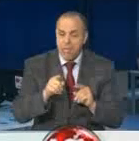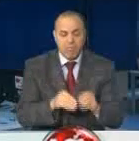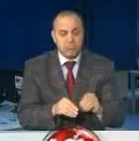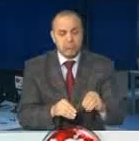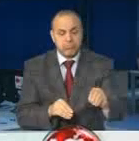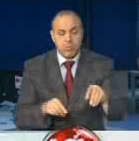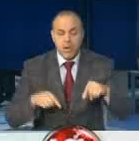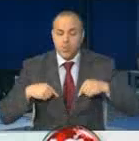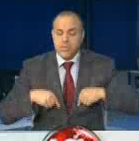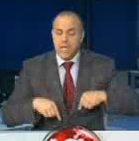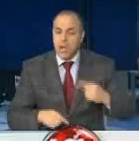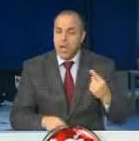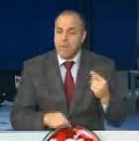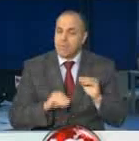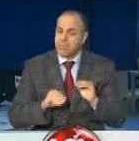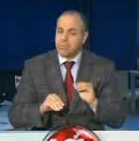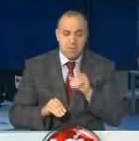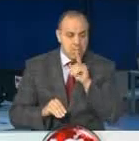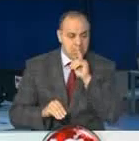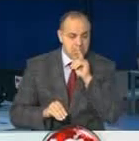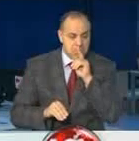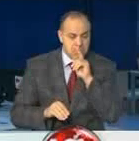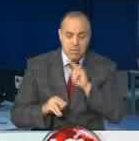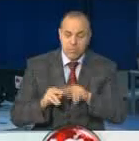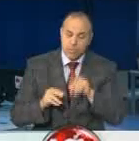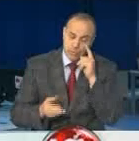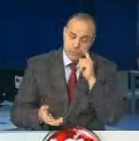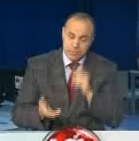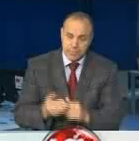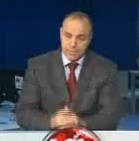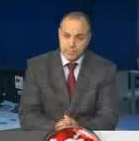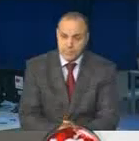مماطلة للسلطة المعنية والاكتفاء بالحلول الترقيعية.